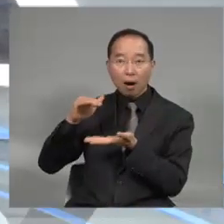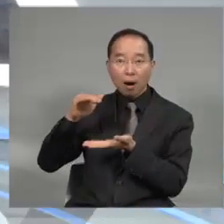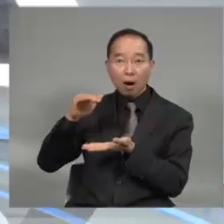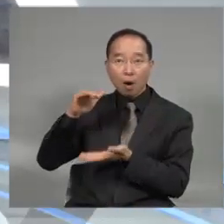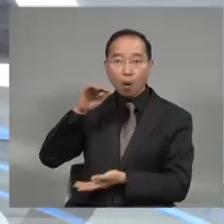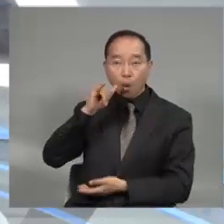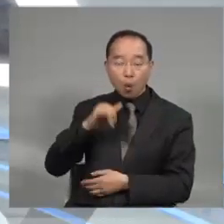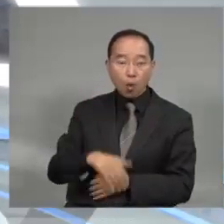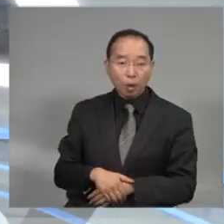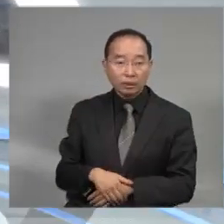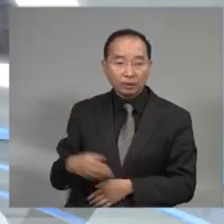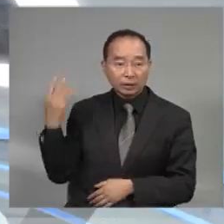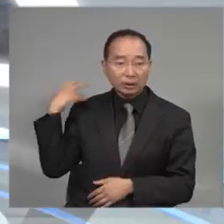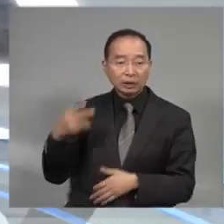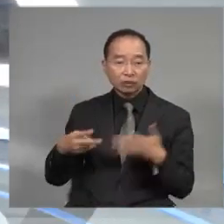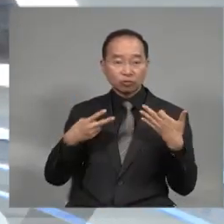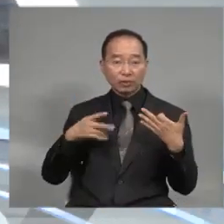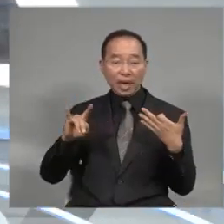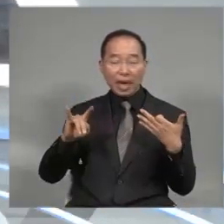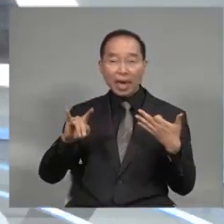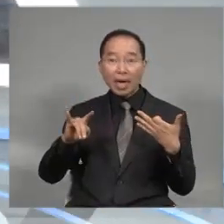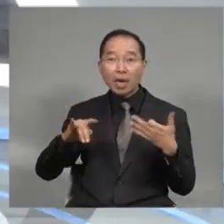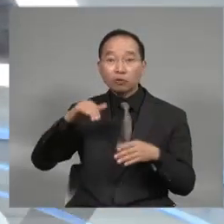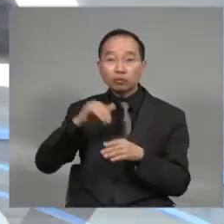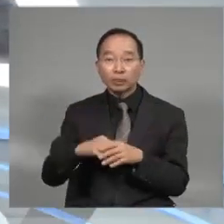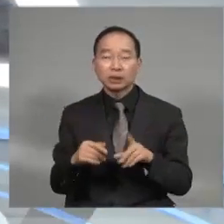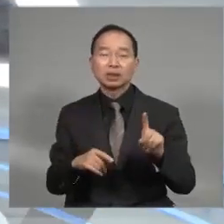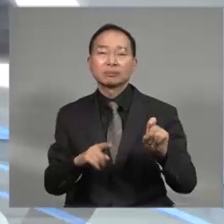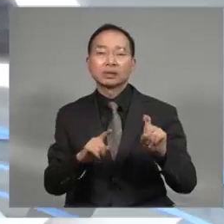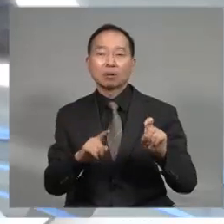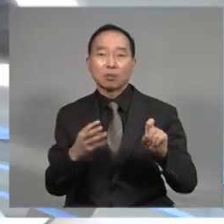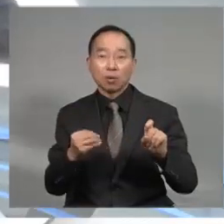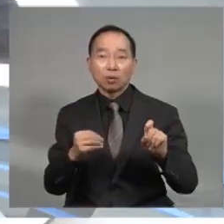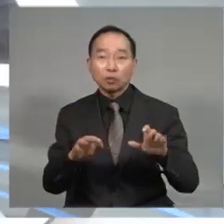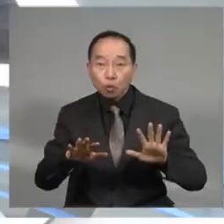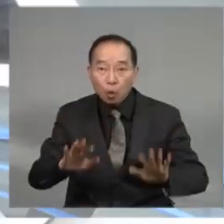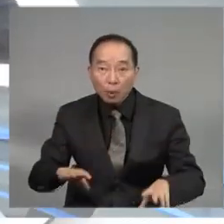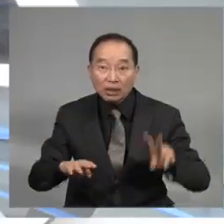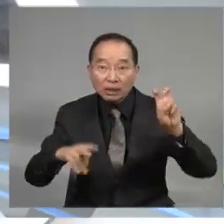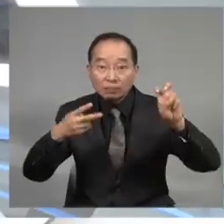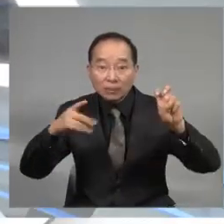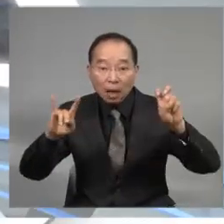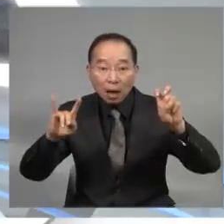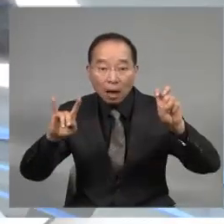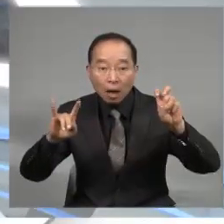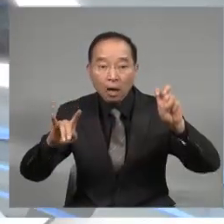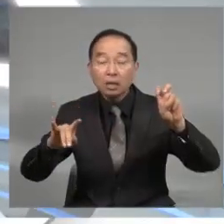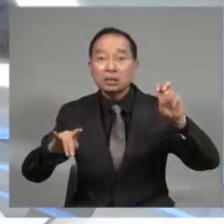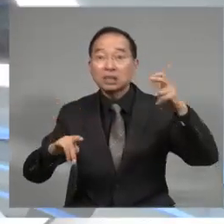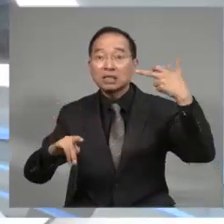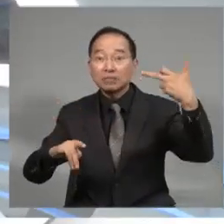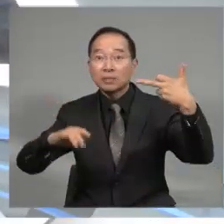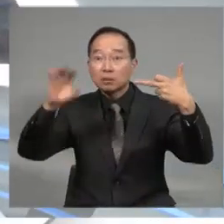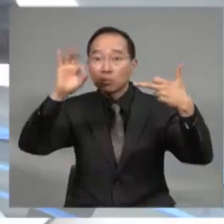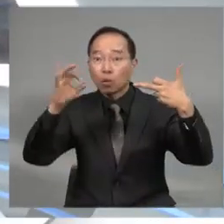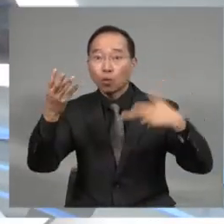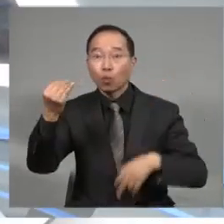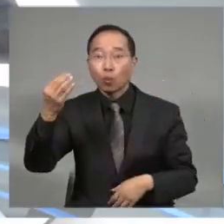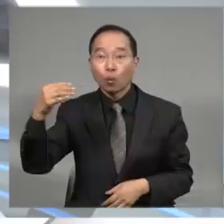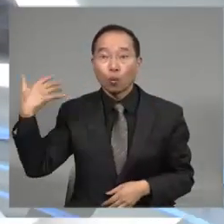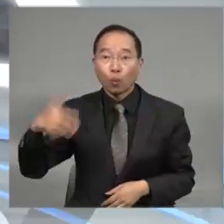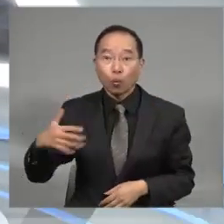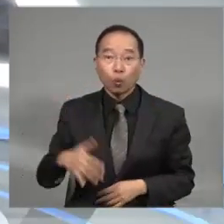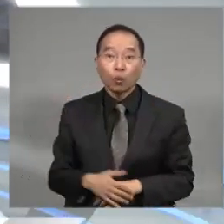보이시죠? 네, 19대는 11.7%, 네, 20대는 17.0%로 높은 차이 보이고 있습니다. 네,